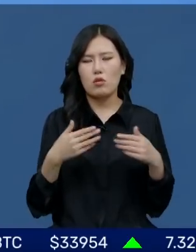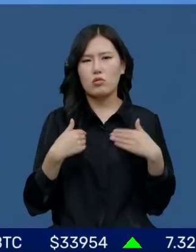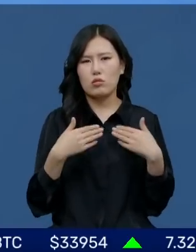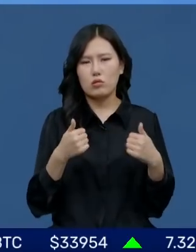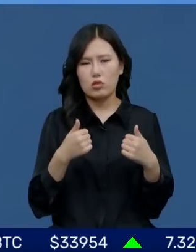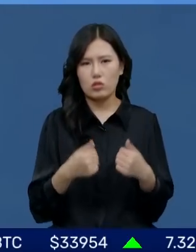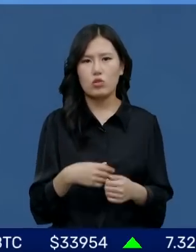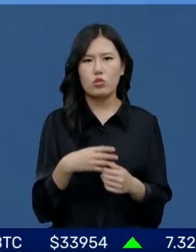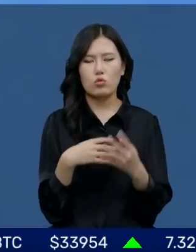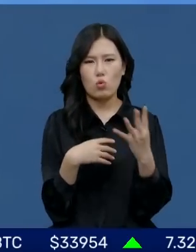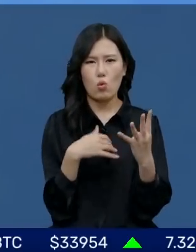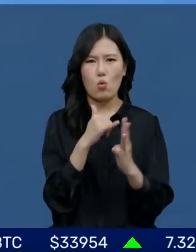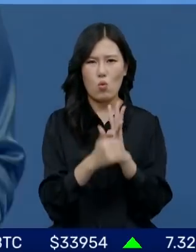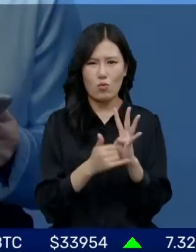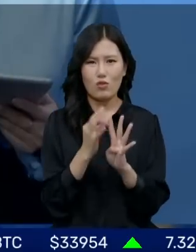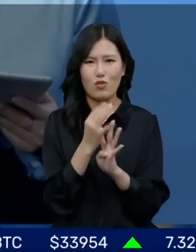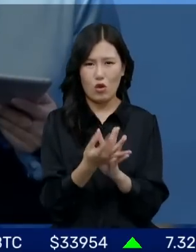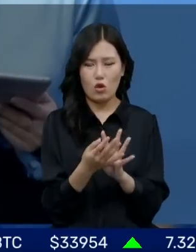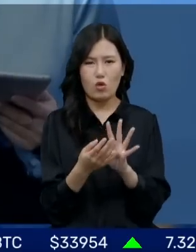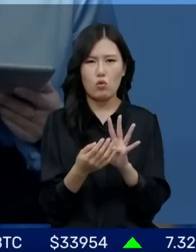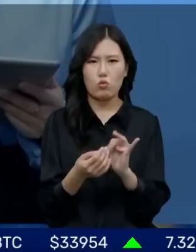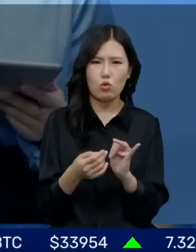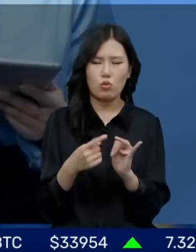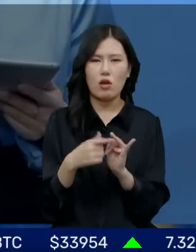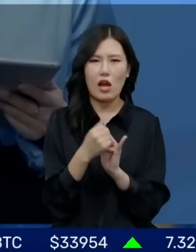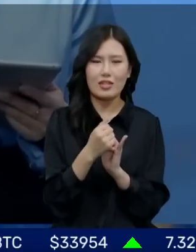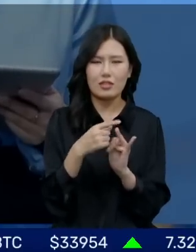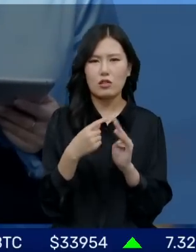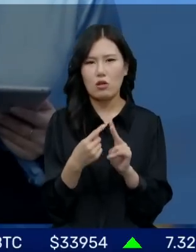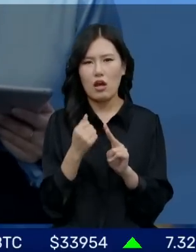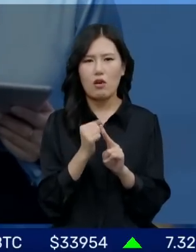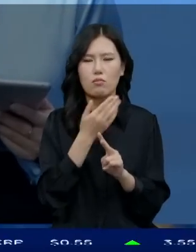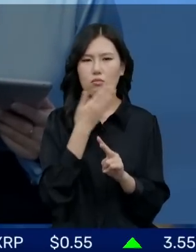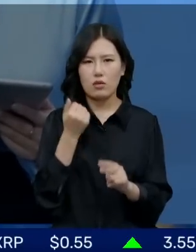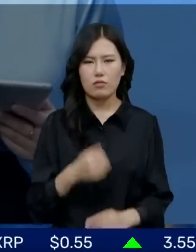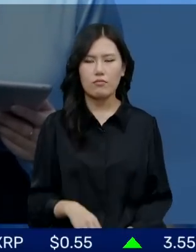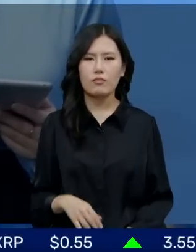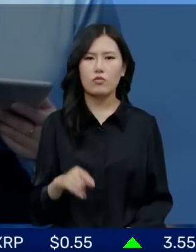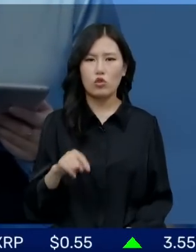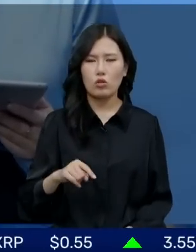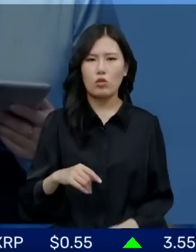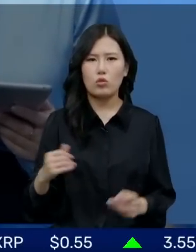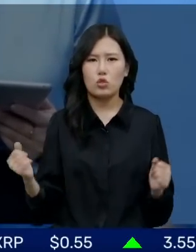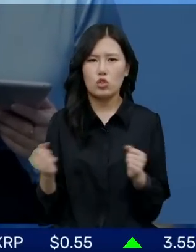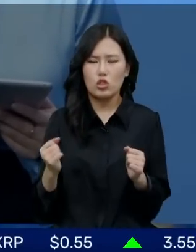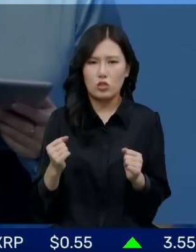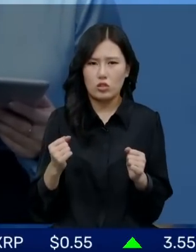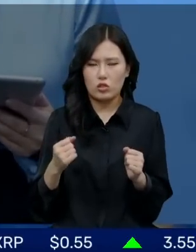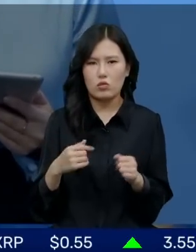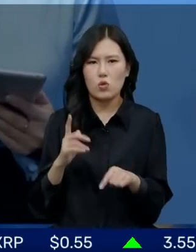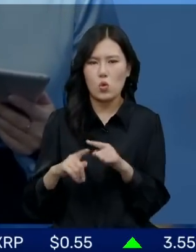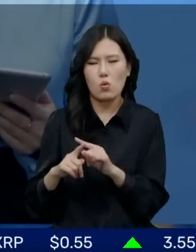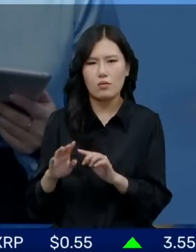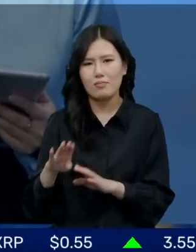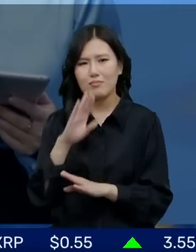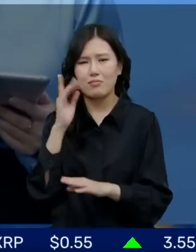хоёр үйлрэлт нь л идэвхтэй ажиллаж байгаа юм. Тэгэхээр цаг агаарыг бид нэгэнтээ өөрчилж чадахгүйгээс хойш одоо